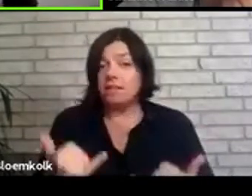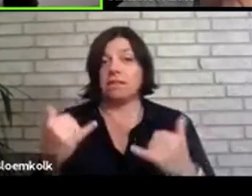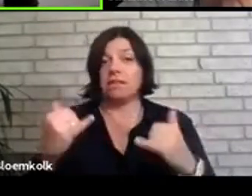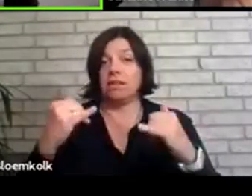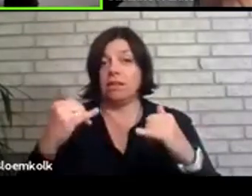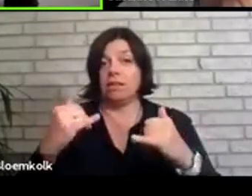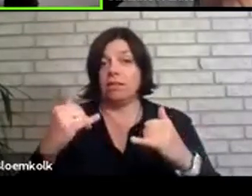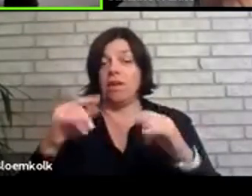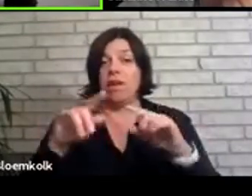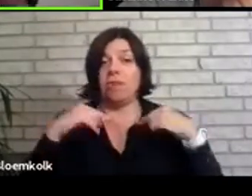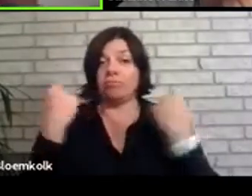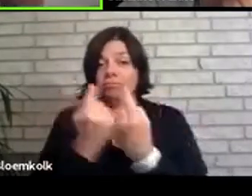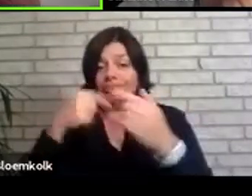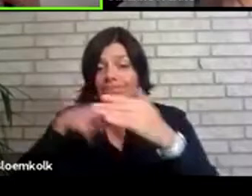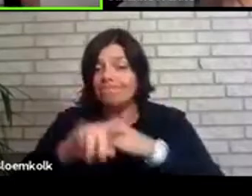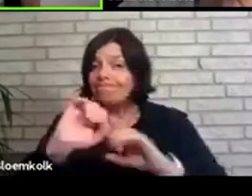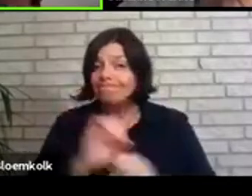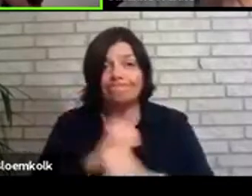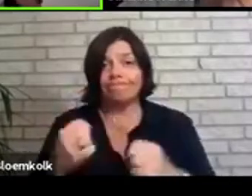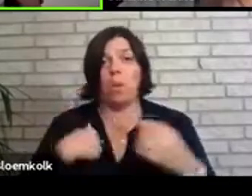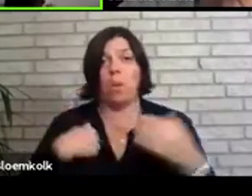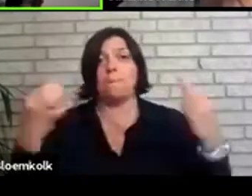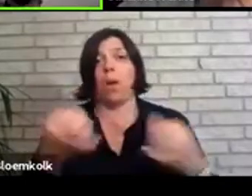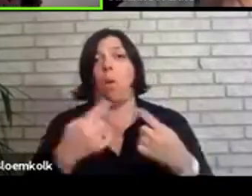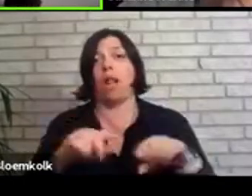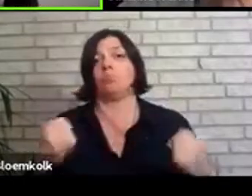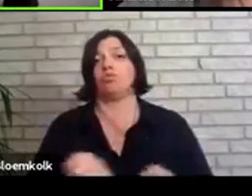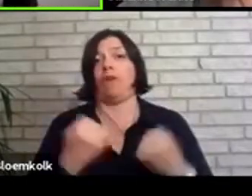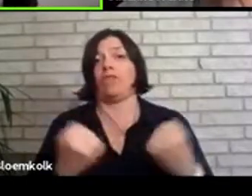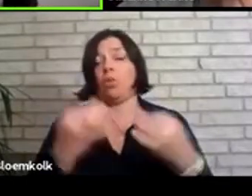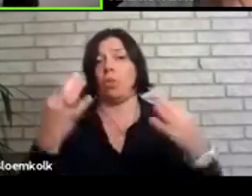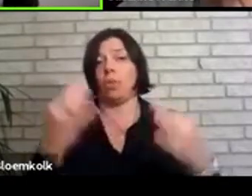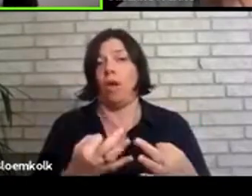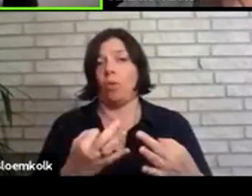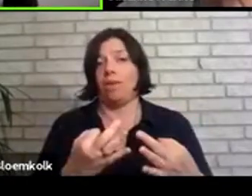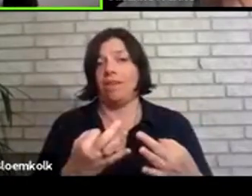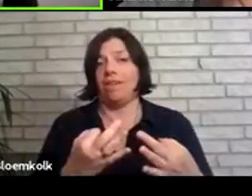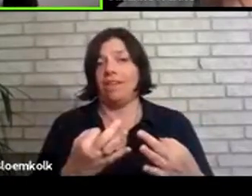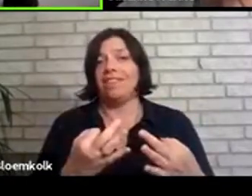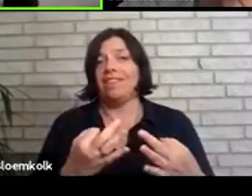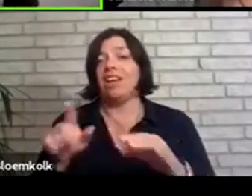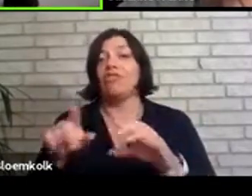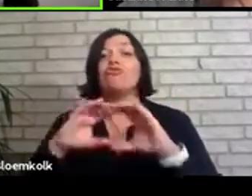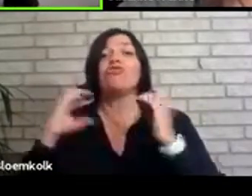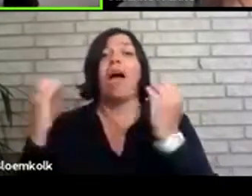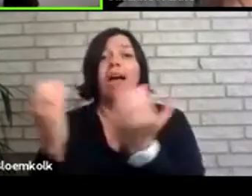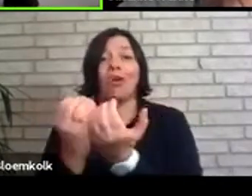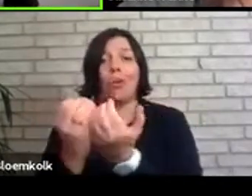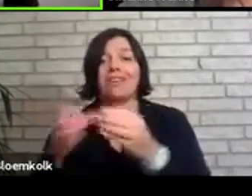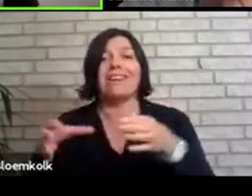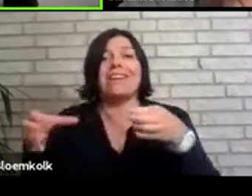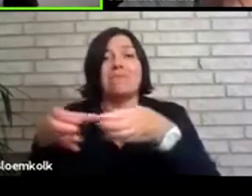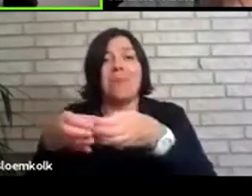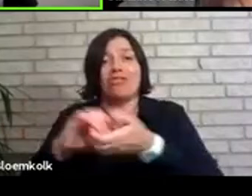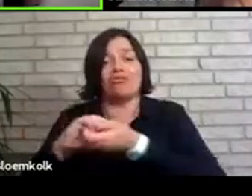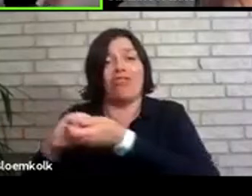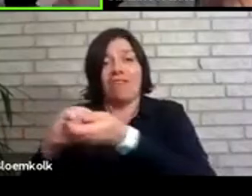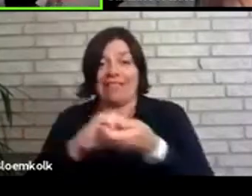alternative, ich nenne es mal Vergemeinschaftungsformen auch herzustellen außerhalb des Stadions, dann sehe ich da